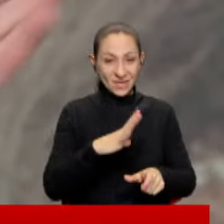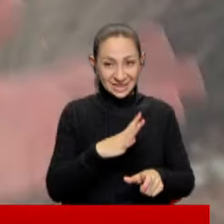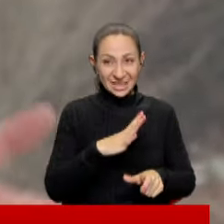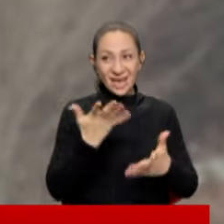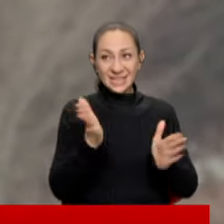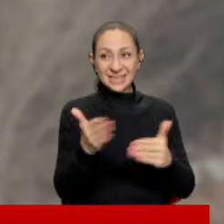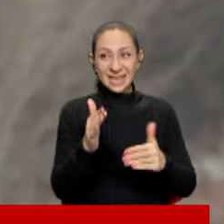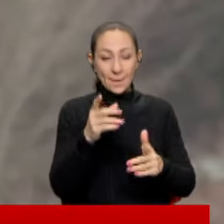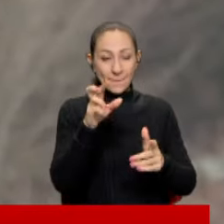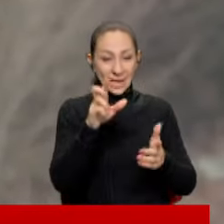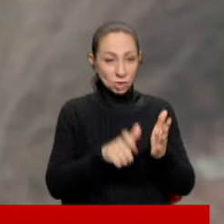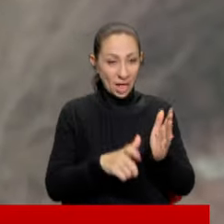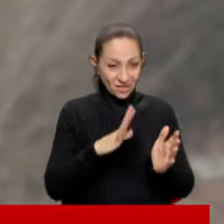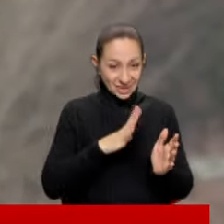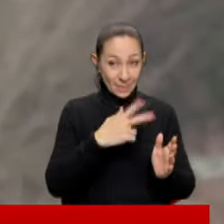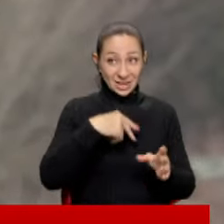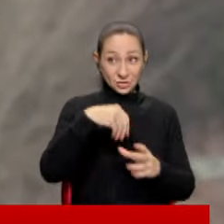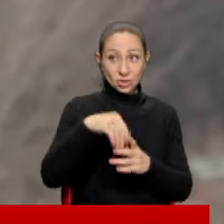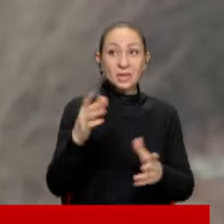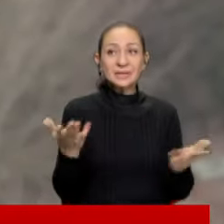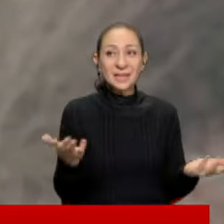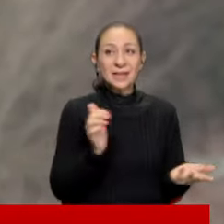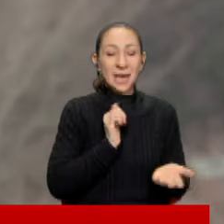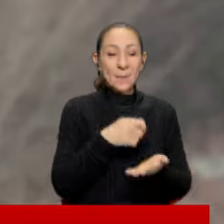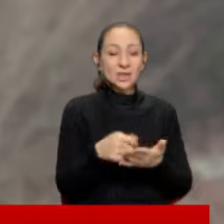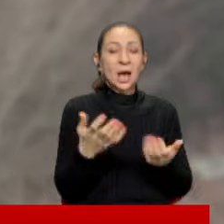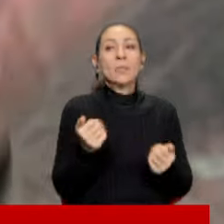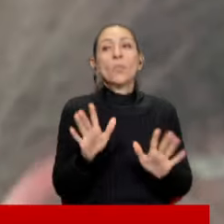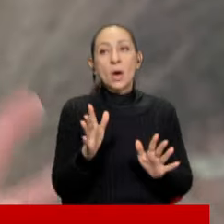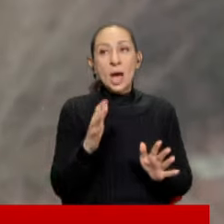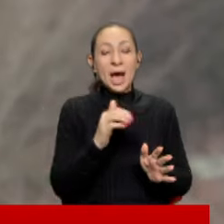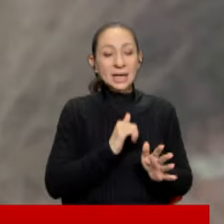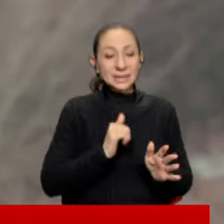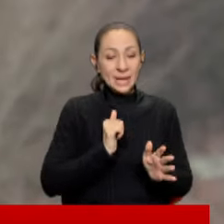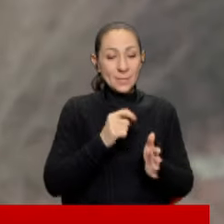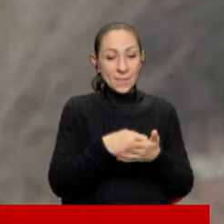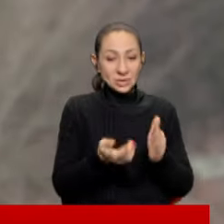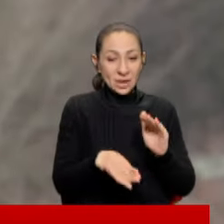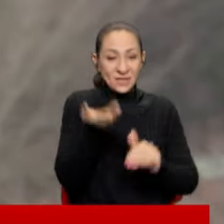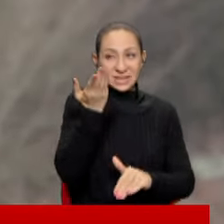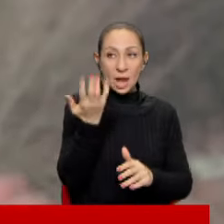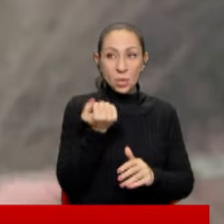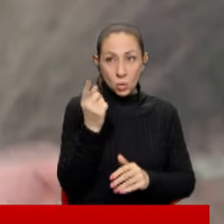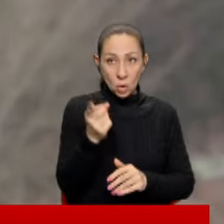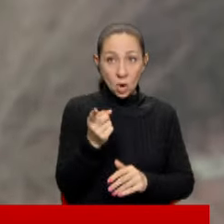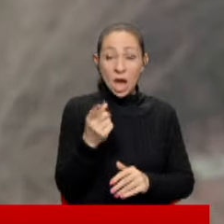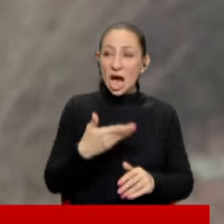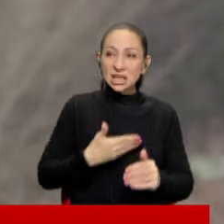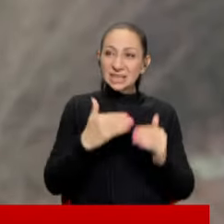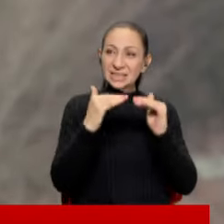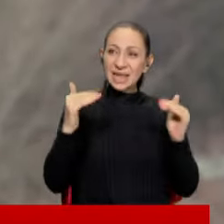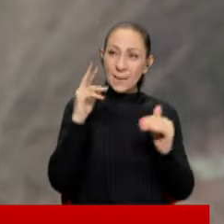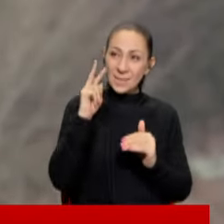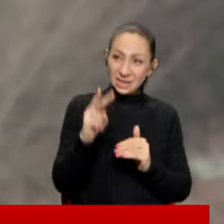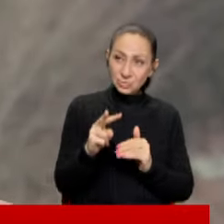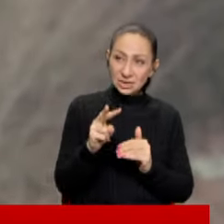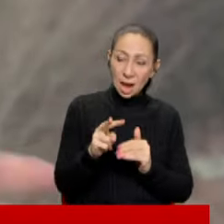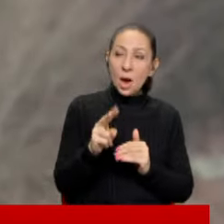ya da sendikalı bir personel varsa belediyede zaten tabii. Asgari ücret almıyor. Asgari ücretin tabii. Çok daha fazla üzerinde alıyor. Açlık sınırına